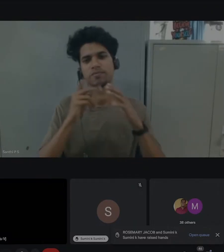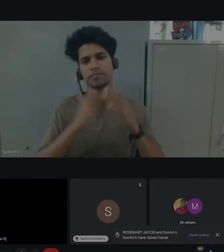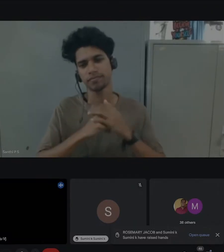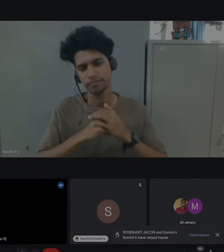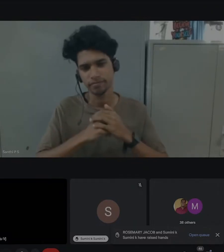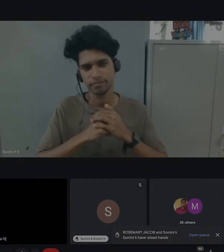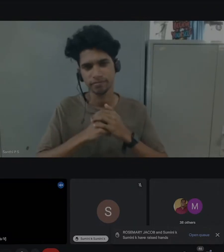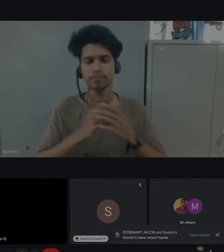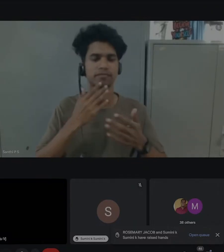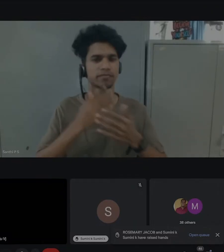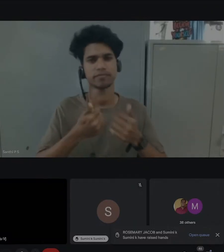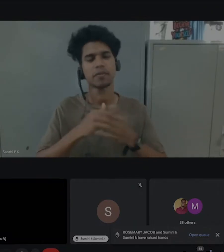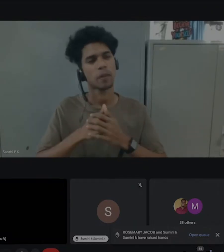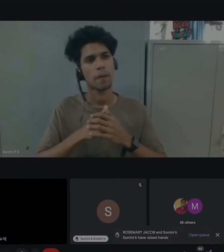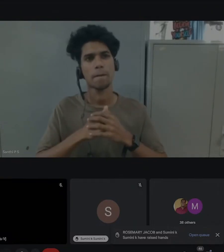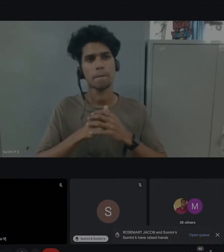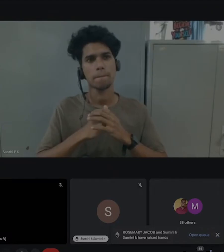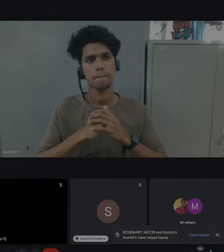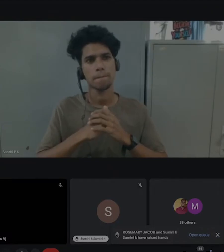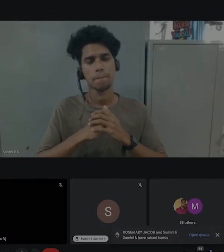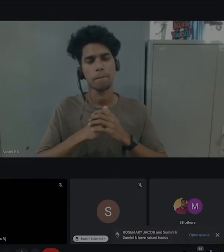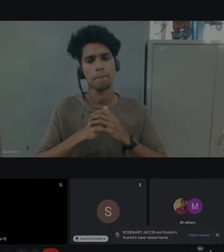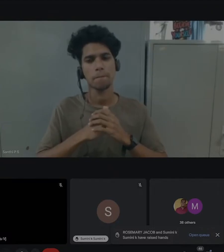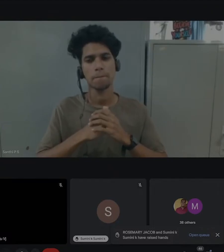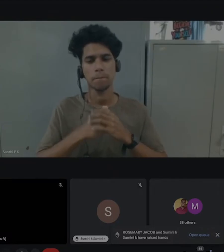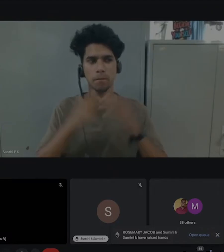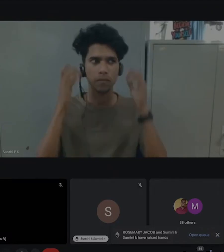ശരി. ഓക്കെ ശരി. ഓക്കെ.